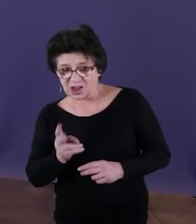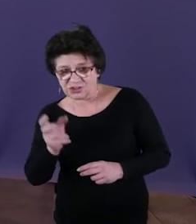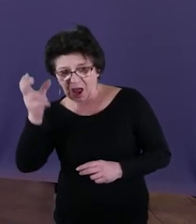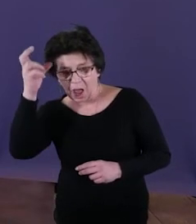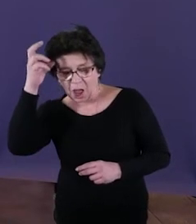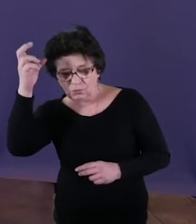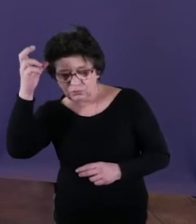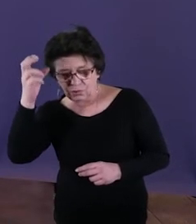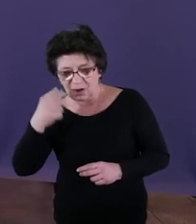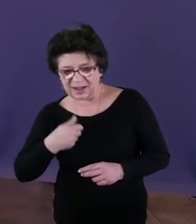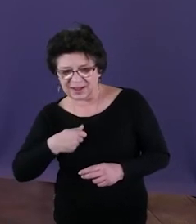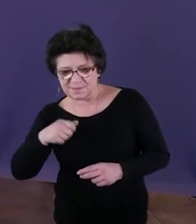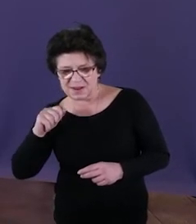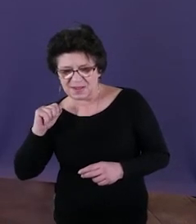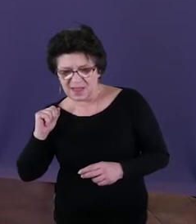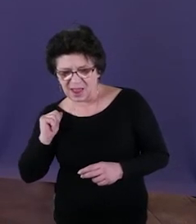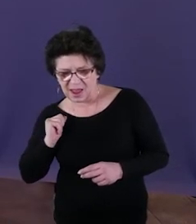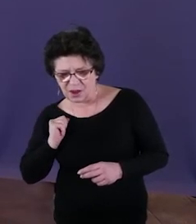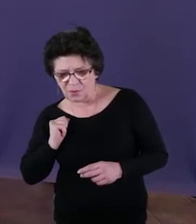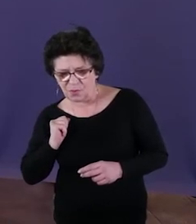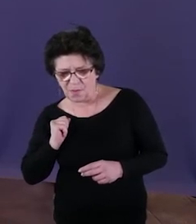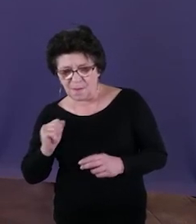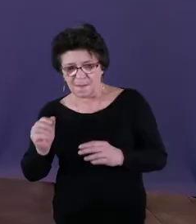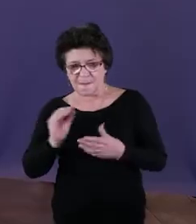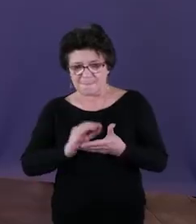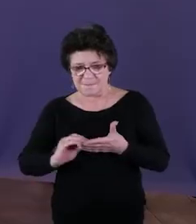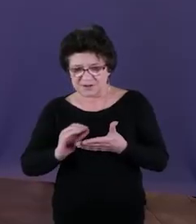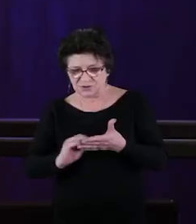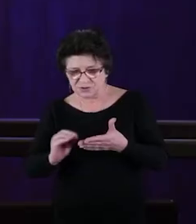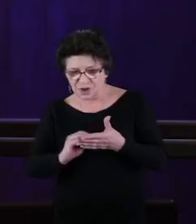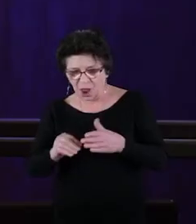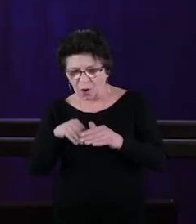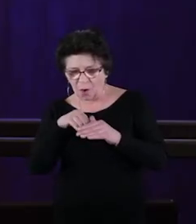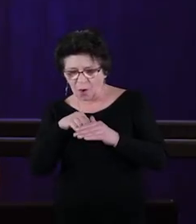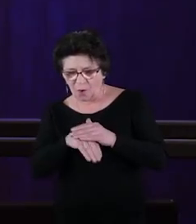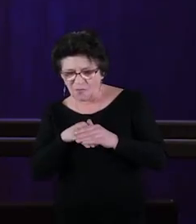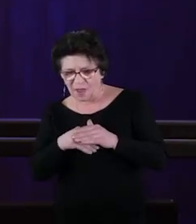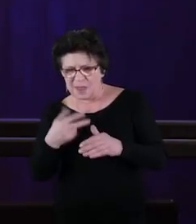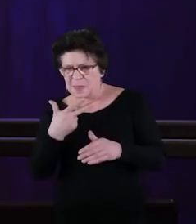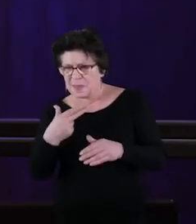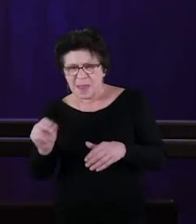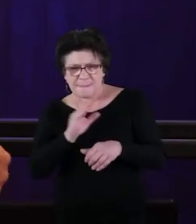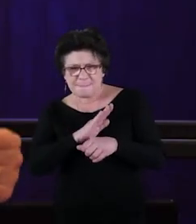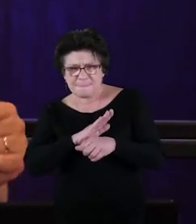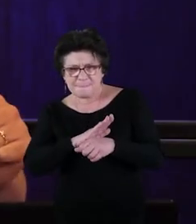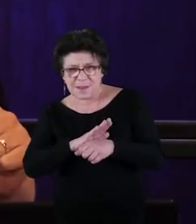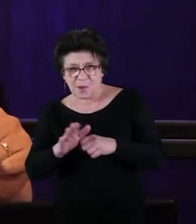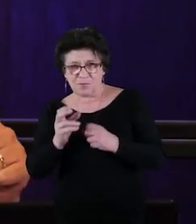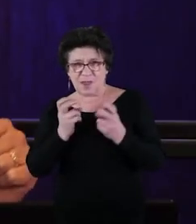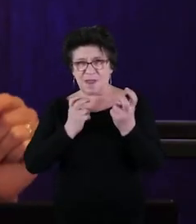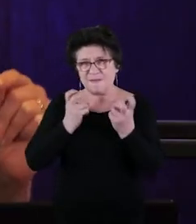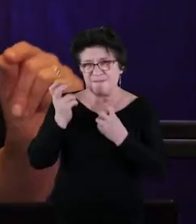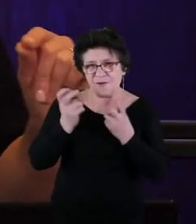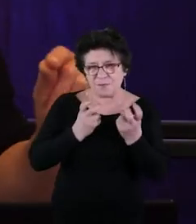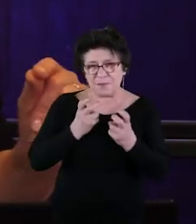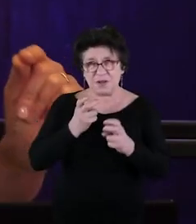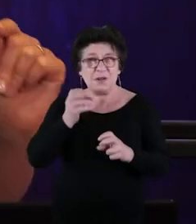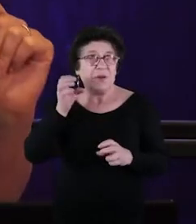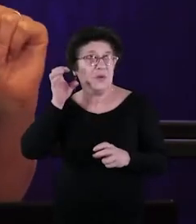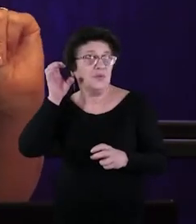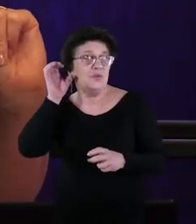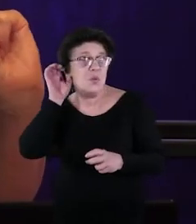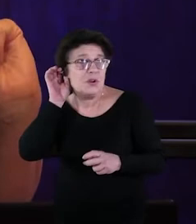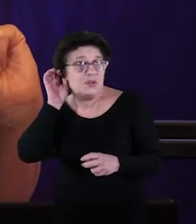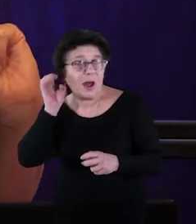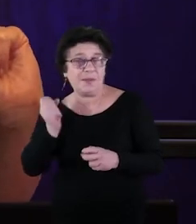że przemyca niepełne informacje które są gdzieś zasłyszane gdzieś podsłyszane gdzieś